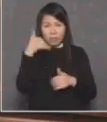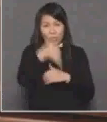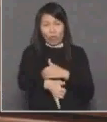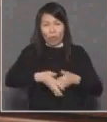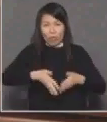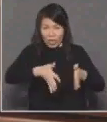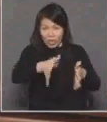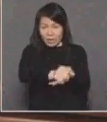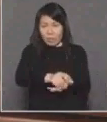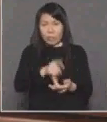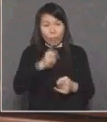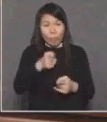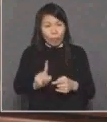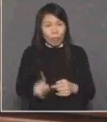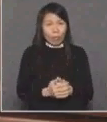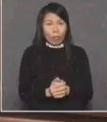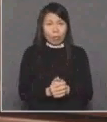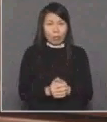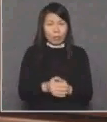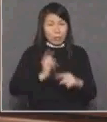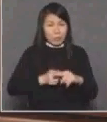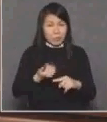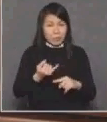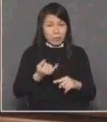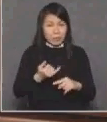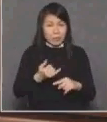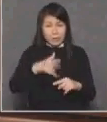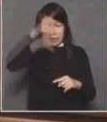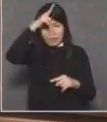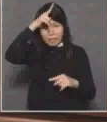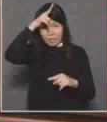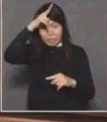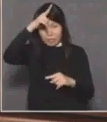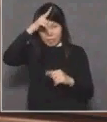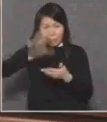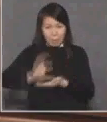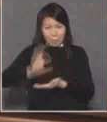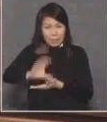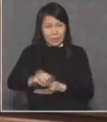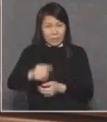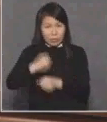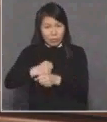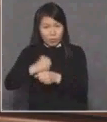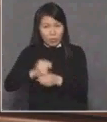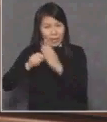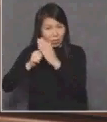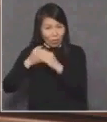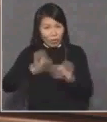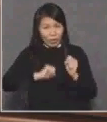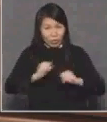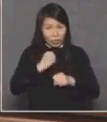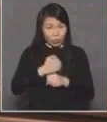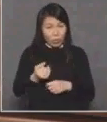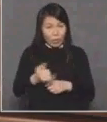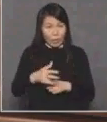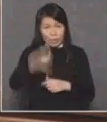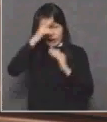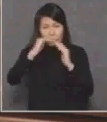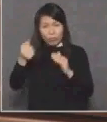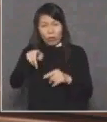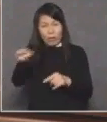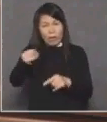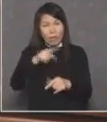係又係係咪一個政府官方電台嘅所作所為呢？局長，你管呢個電台，你點管